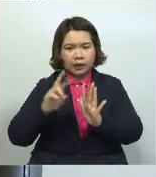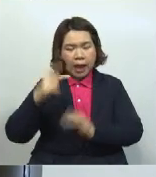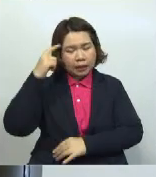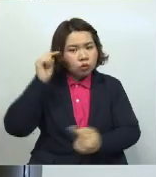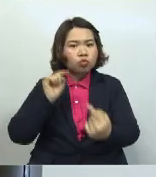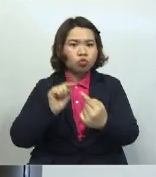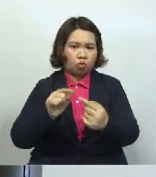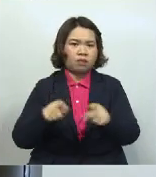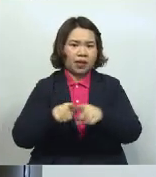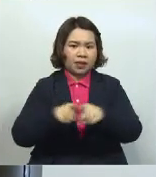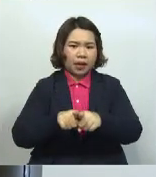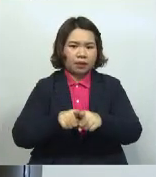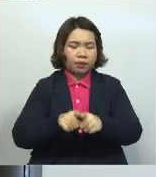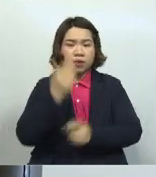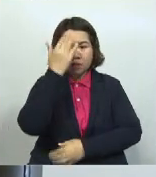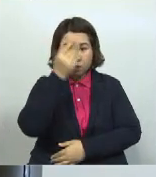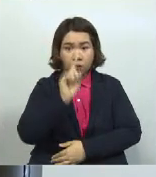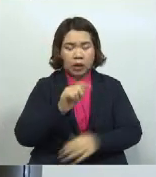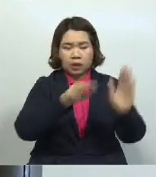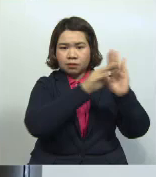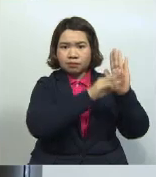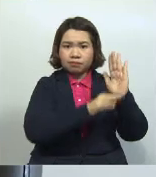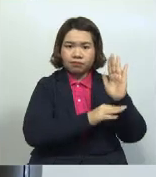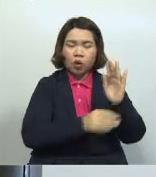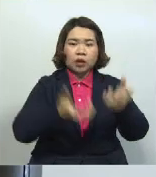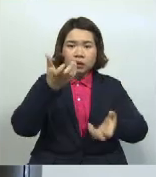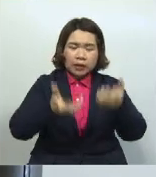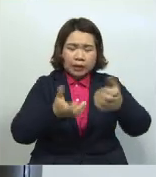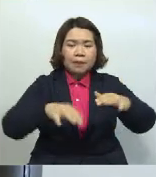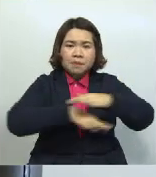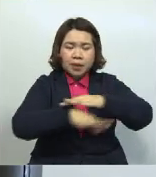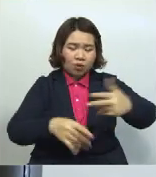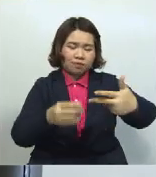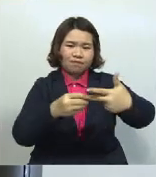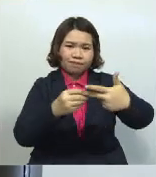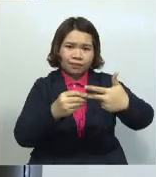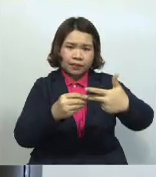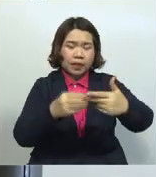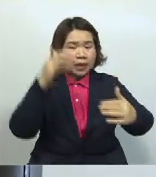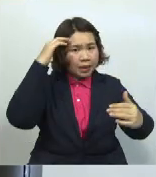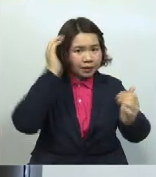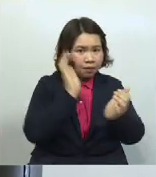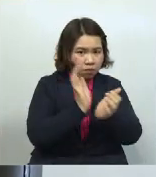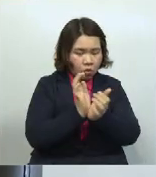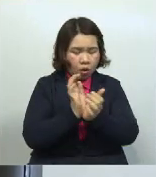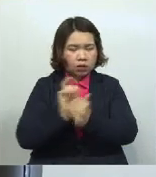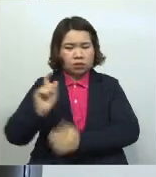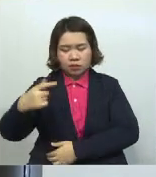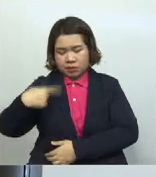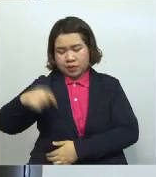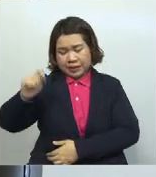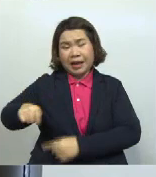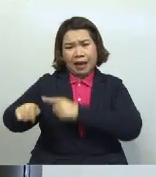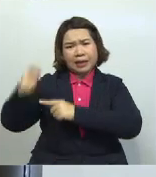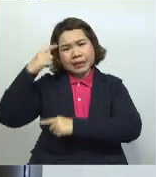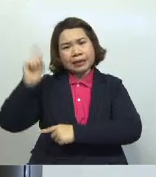ครับก็คือกระบวนการยุติธรรมในเบื้องต้นนะนะตำรวจอัยการเห็นตรงกันแล้วนะฮะหรือแต่ศาลเท่